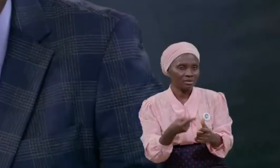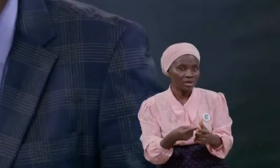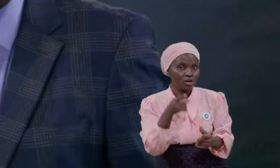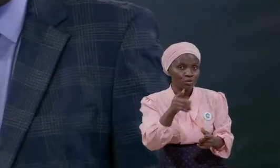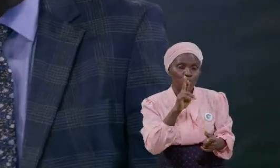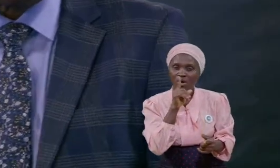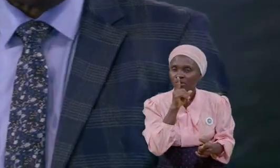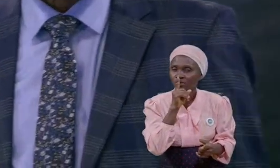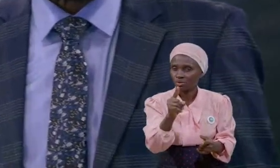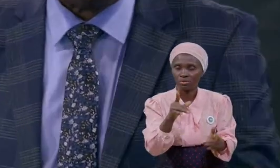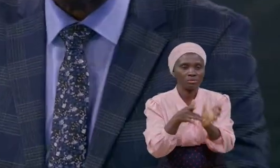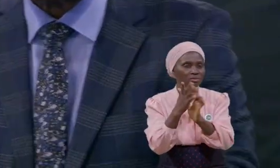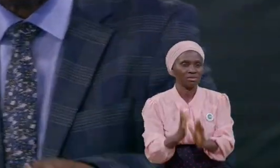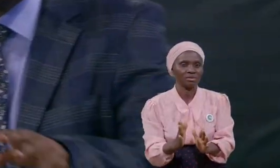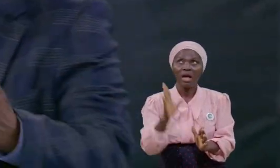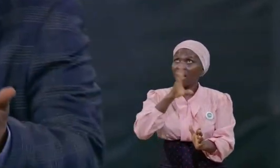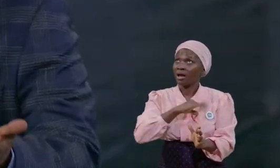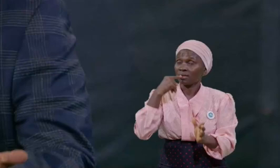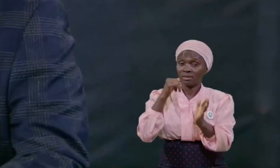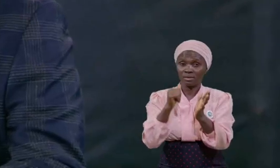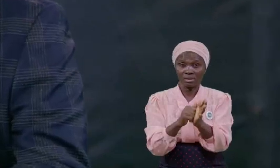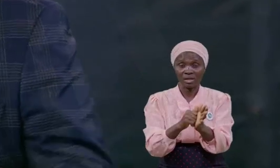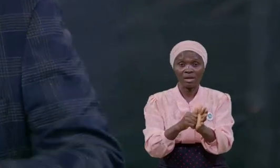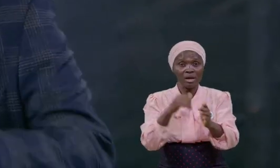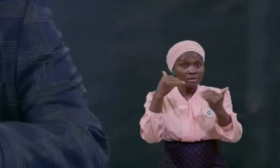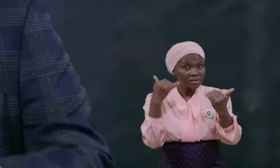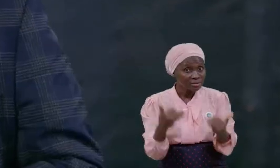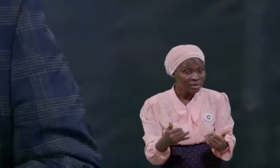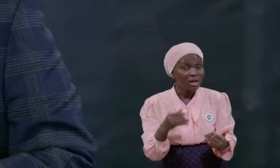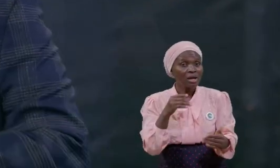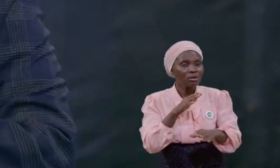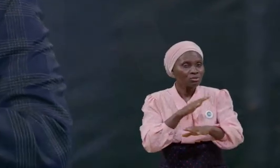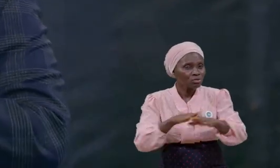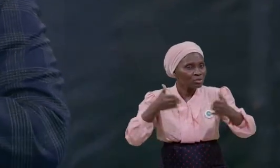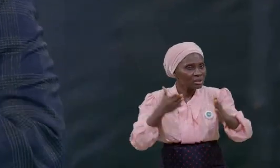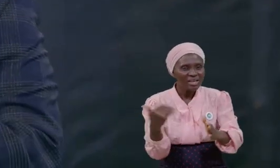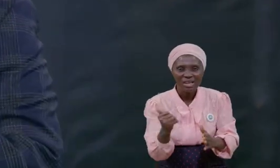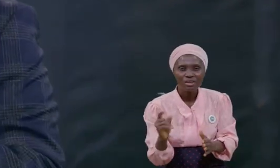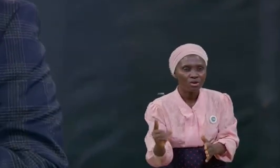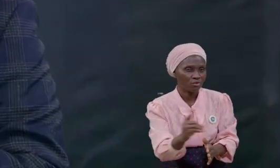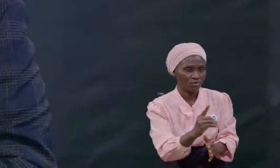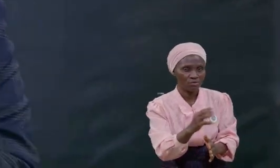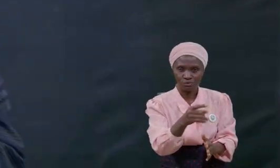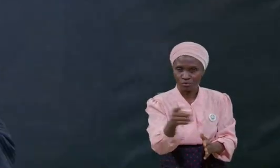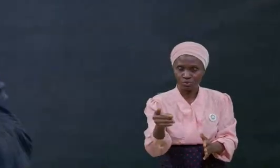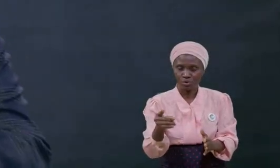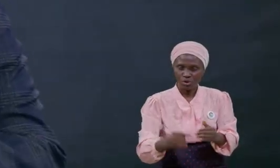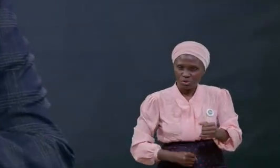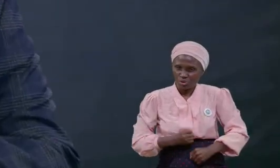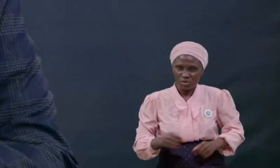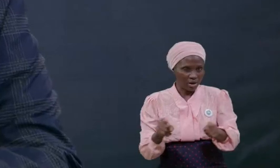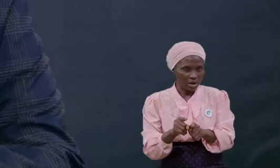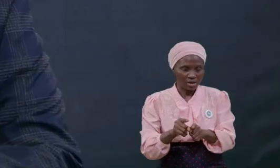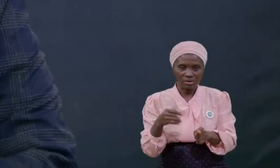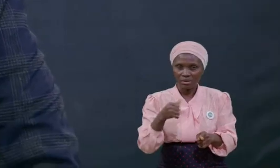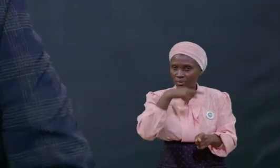maintenant, que nul de vous, en effet, ne souffre comme un meurtrier, ou voleur, ou malfaiteur, ou